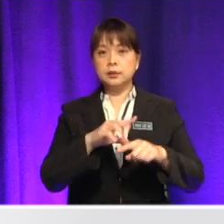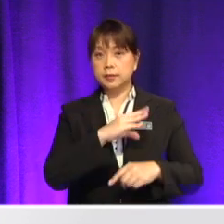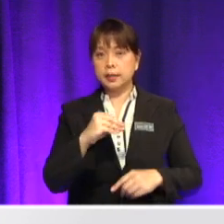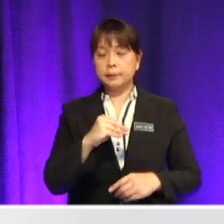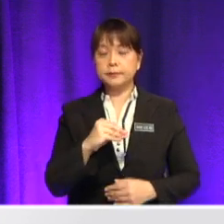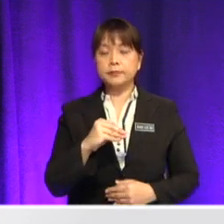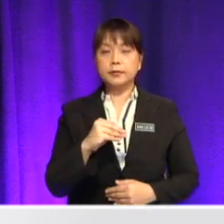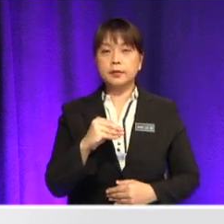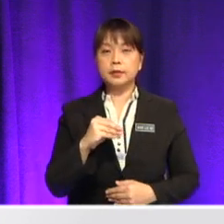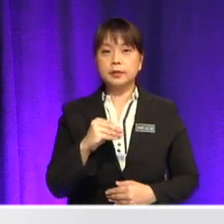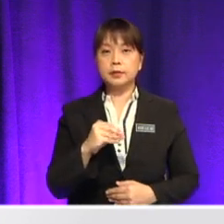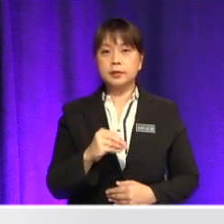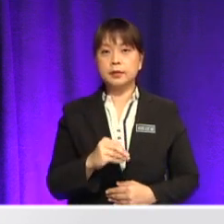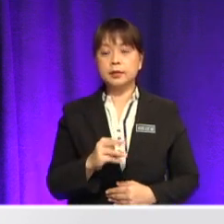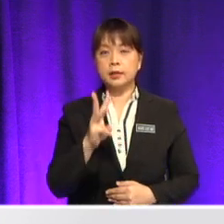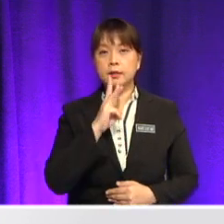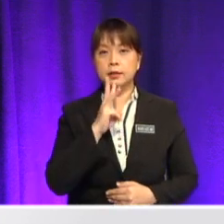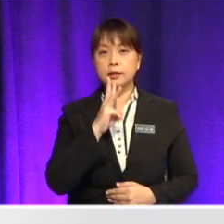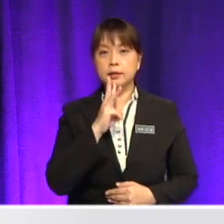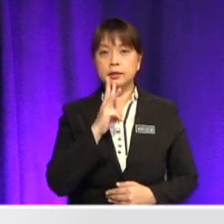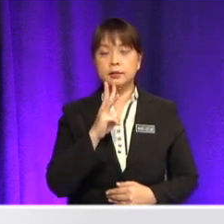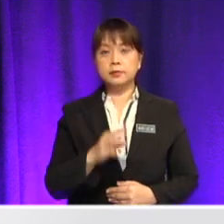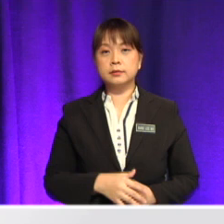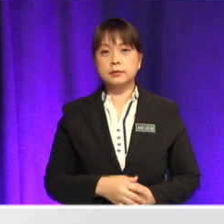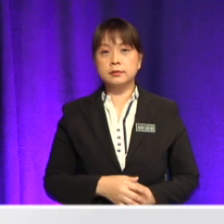tinggi ke paling tinggi